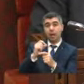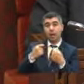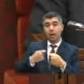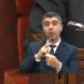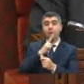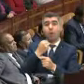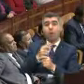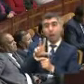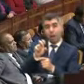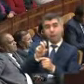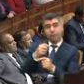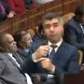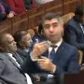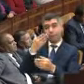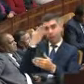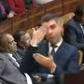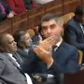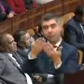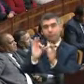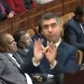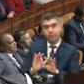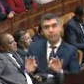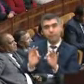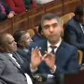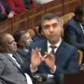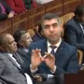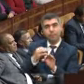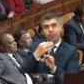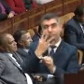الحقيقة لا نأسف على ذهاب بعض من الوزراء